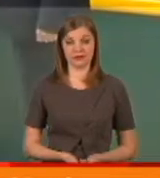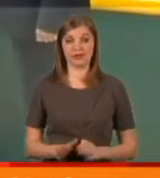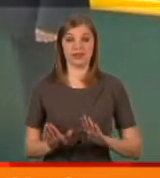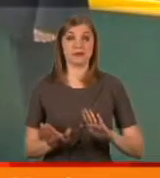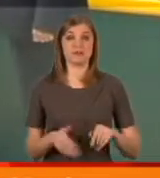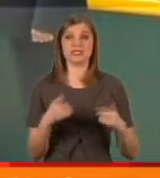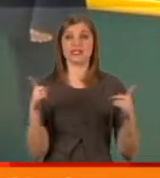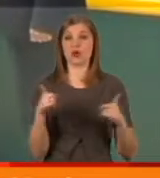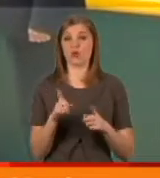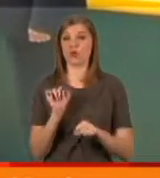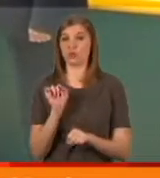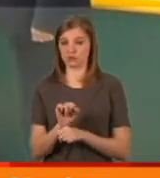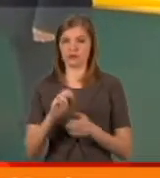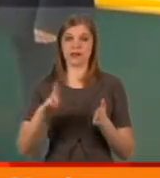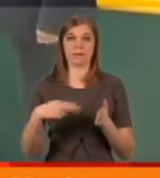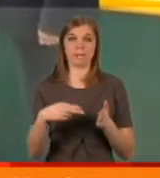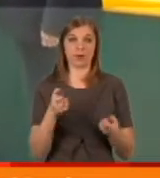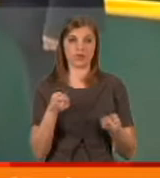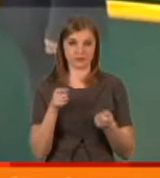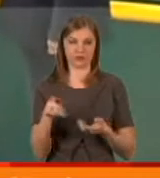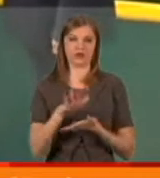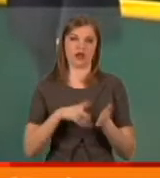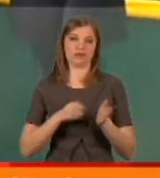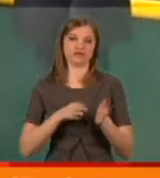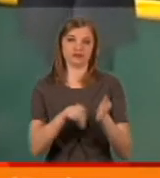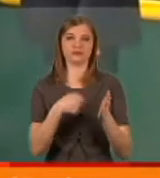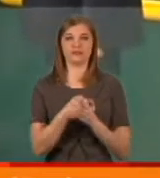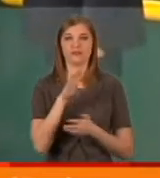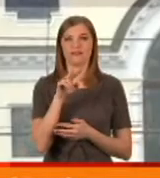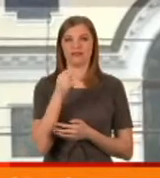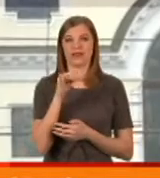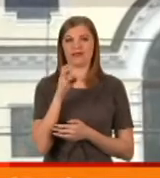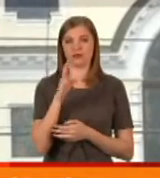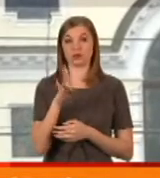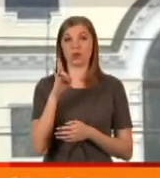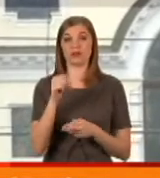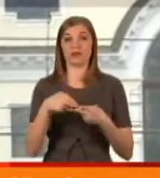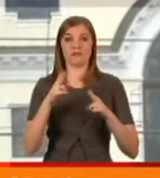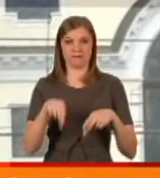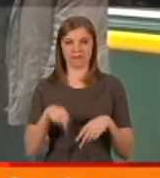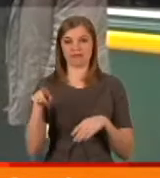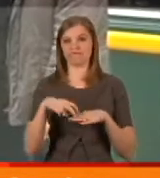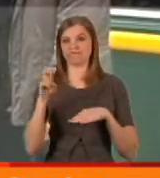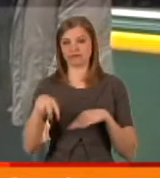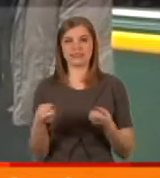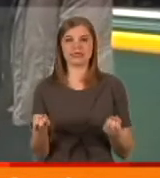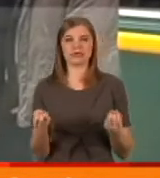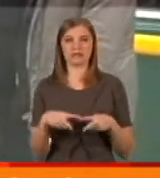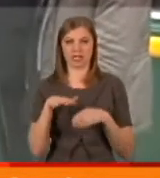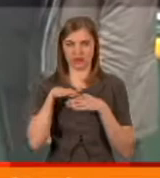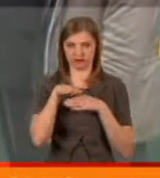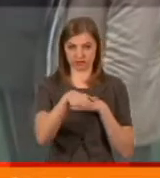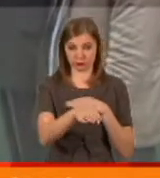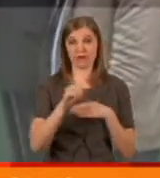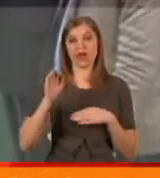Після короткої зупинки потяг із Кімом рушив далі до Владивостока. На перон лідер КНДР сходив спеціальним трапом,